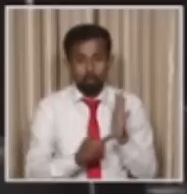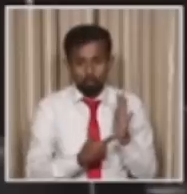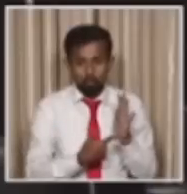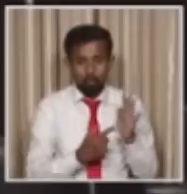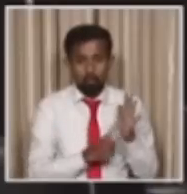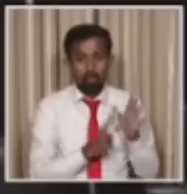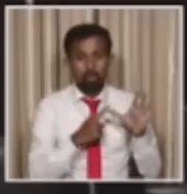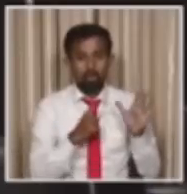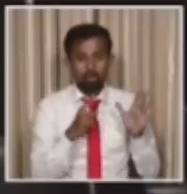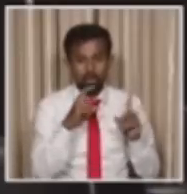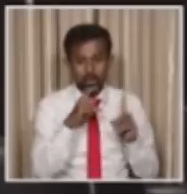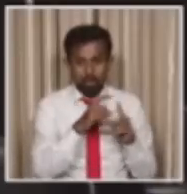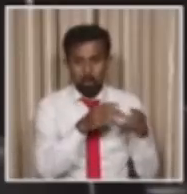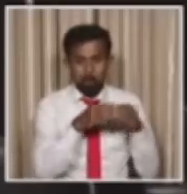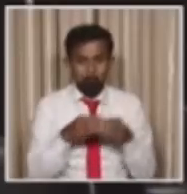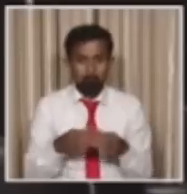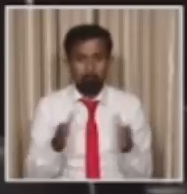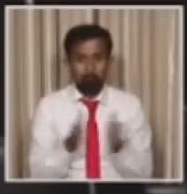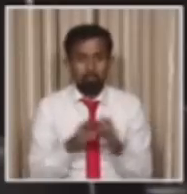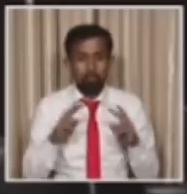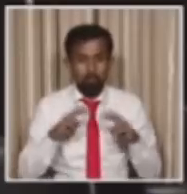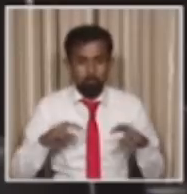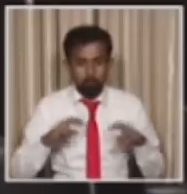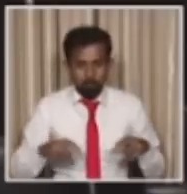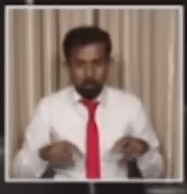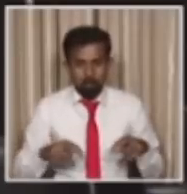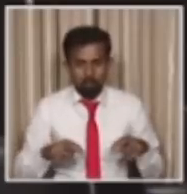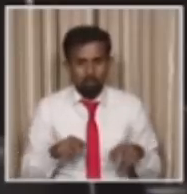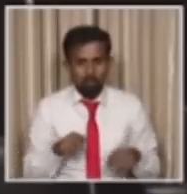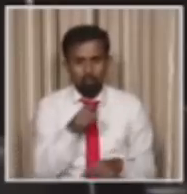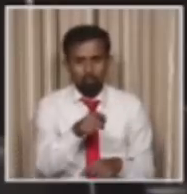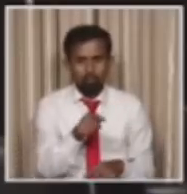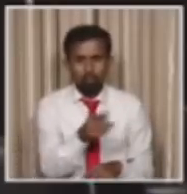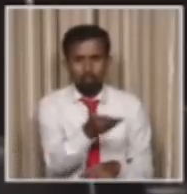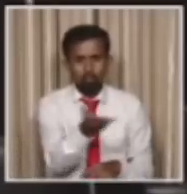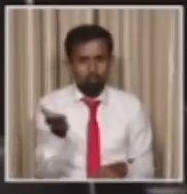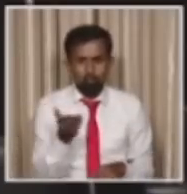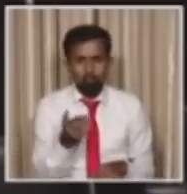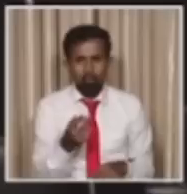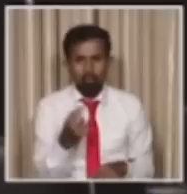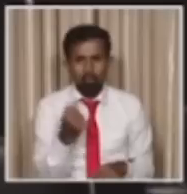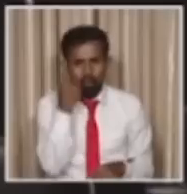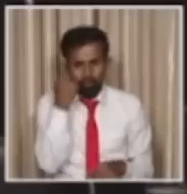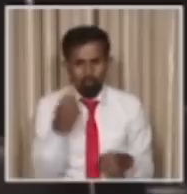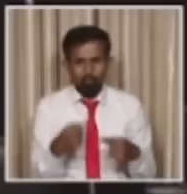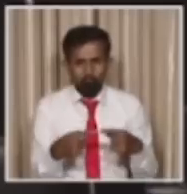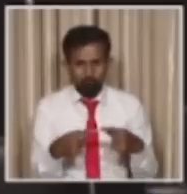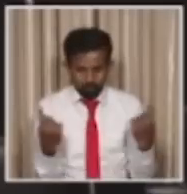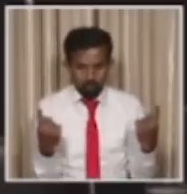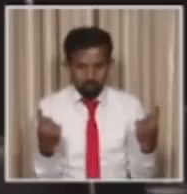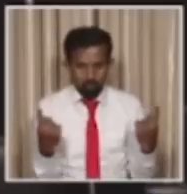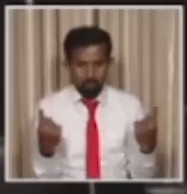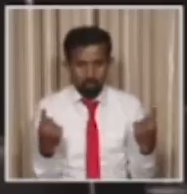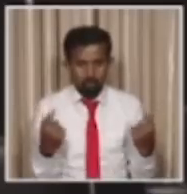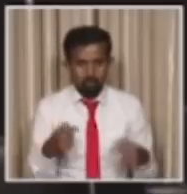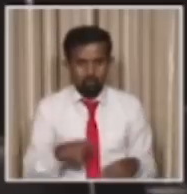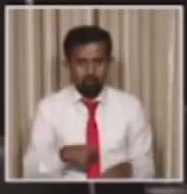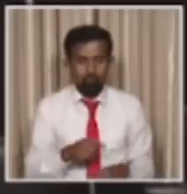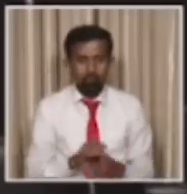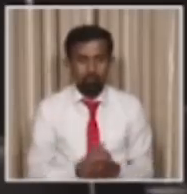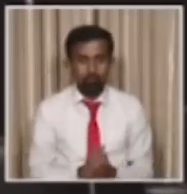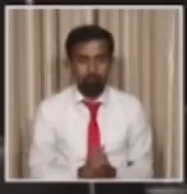සඳහන් කළා පරීක්ෂණයක් කරනවායි කියලා. ඒ පිළිබඳව ඔබතුමාලා දැන් වෙනස් මතයකද ඉන්නේ කියලා තමයි අපිට මේ වෙලාවේ අහන්න